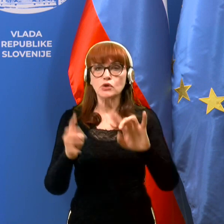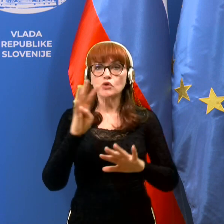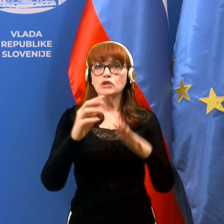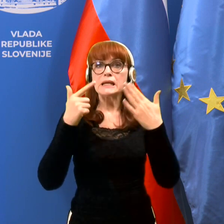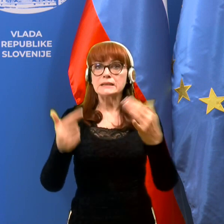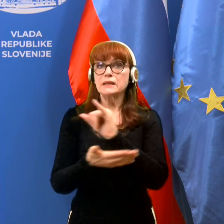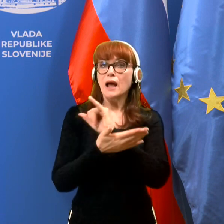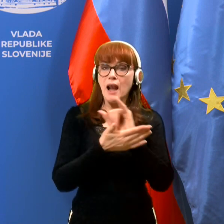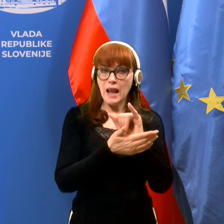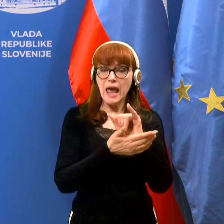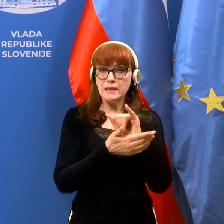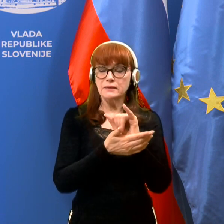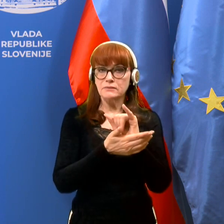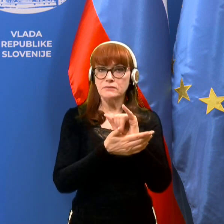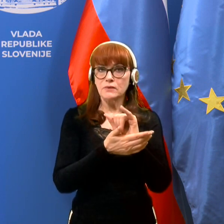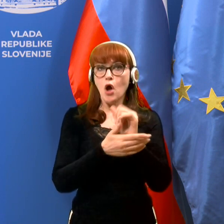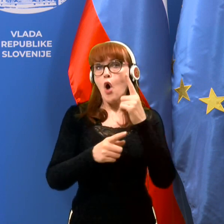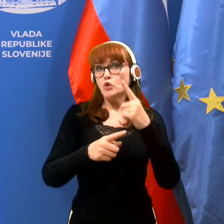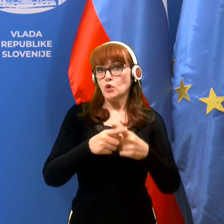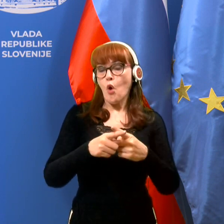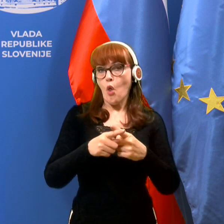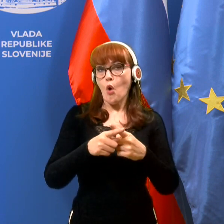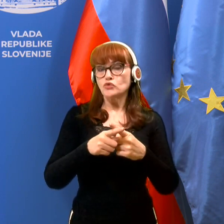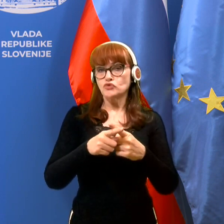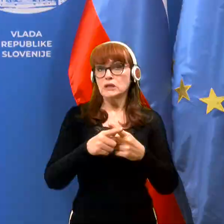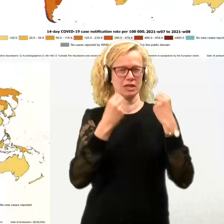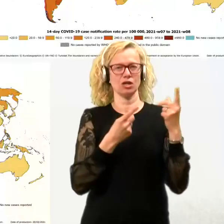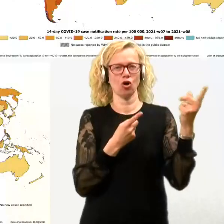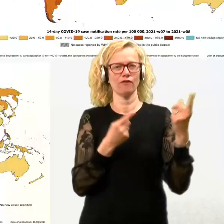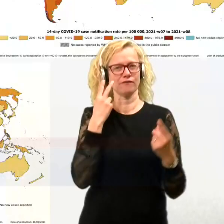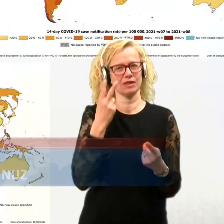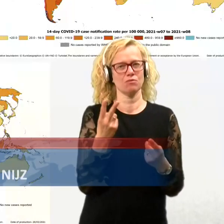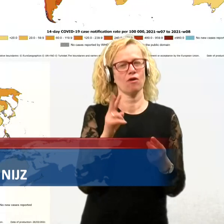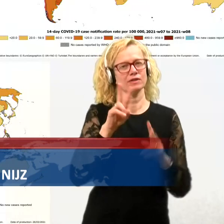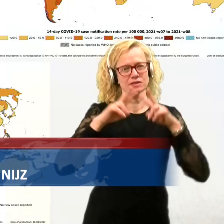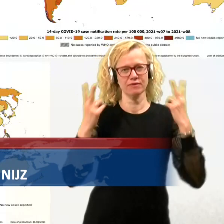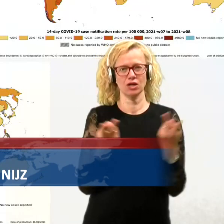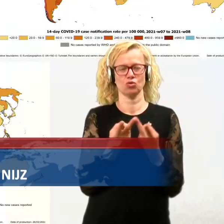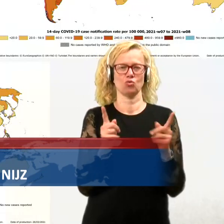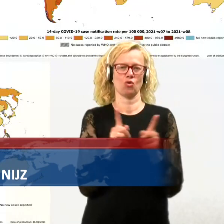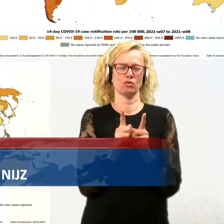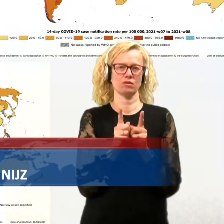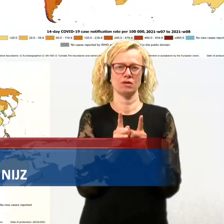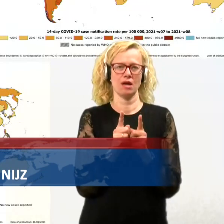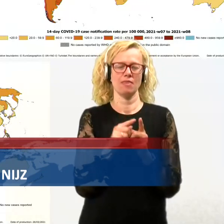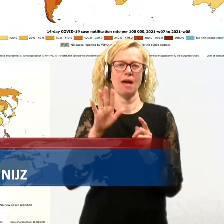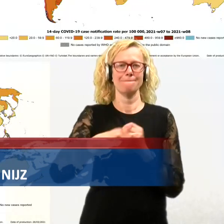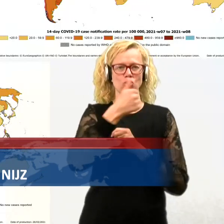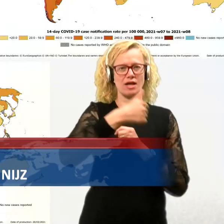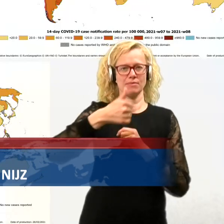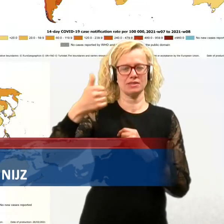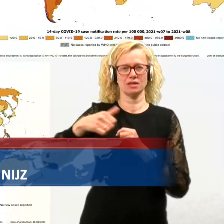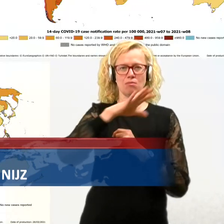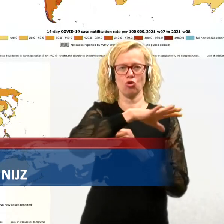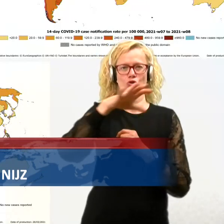74 let kar v določenem meri pocepljena. Tako v svetu kot na posameznih